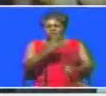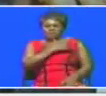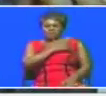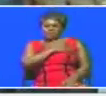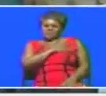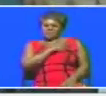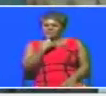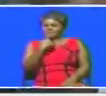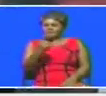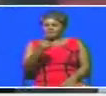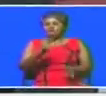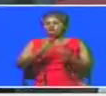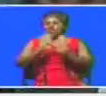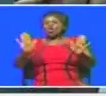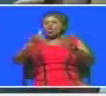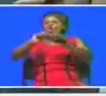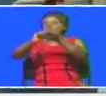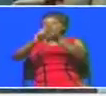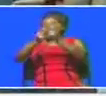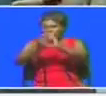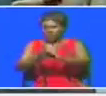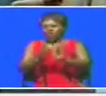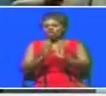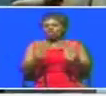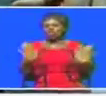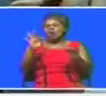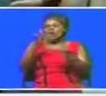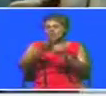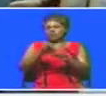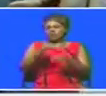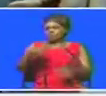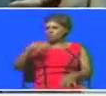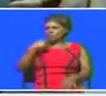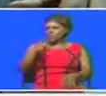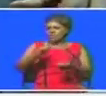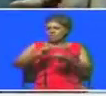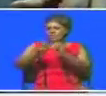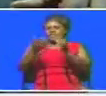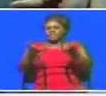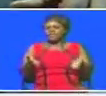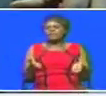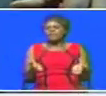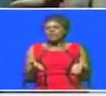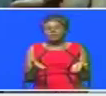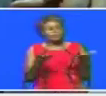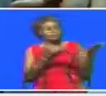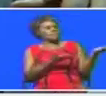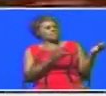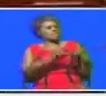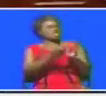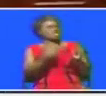wamesema no reforms, no election, na sasa tunasema reform ndio hii tunafanya, ndio hii